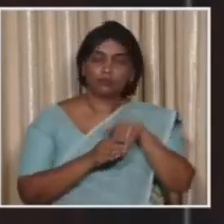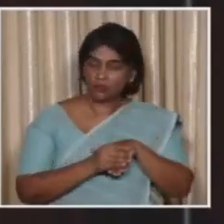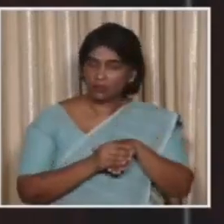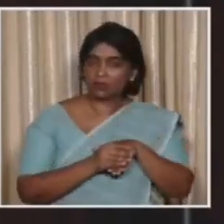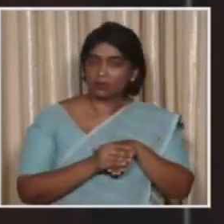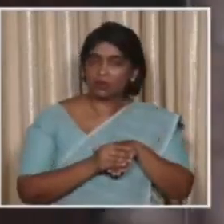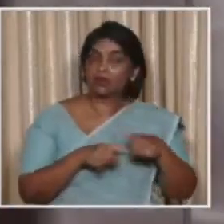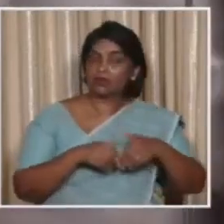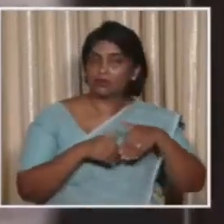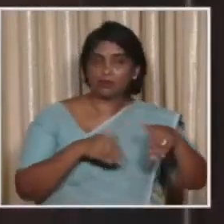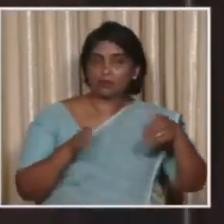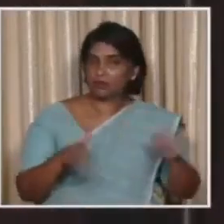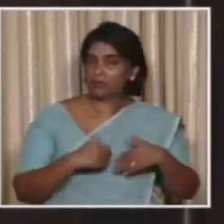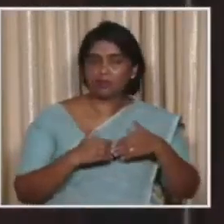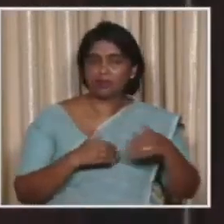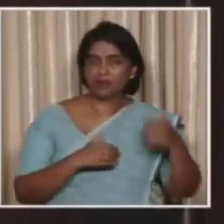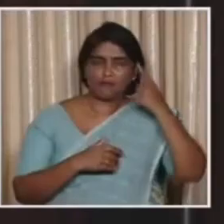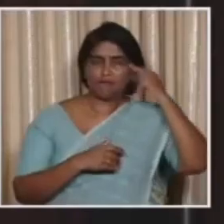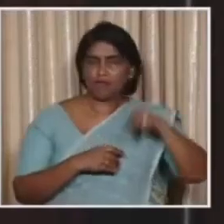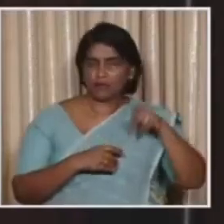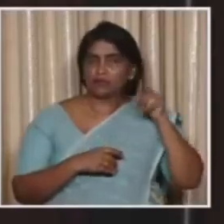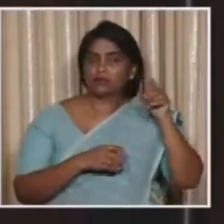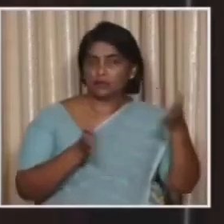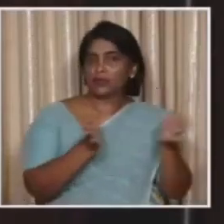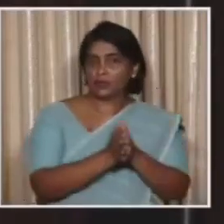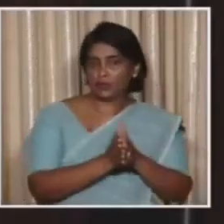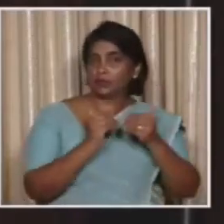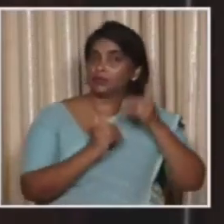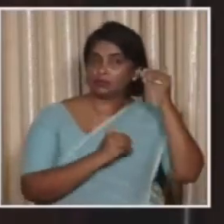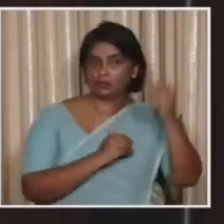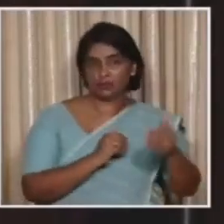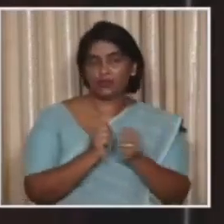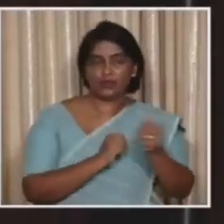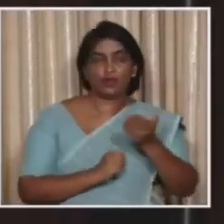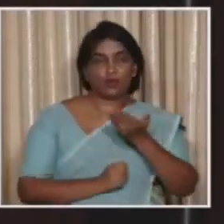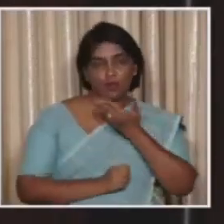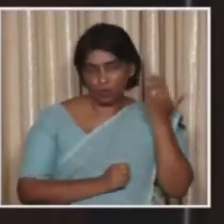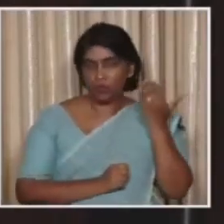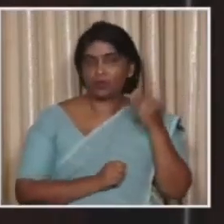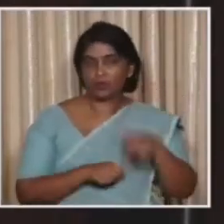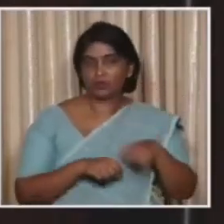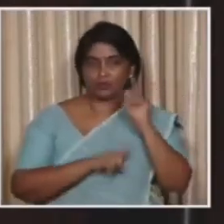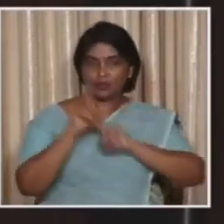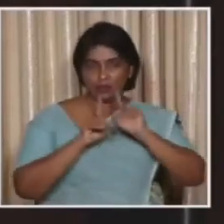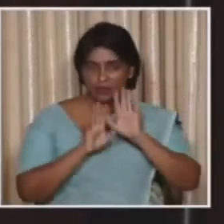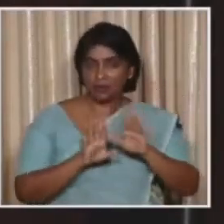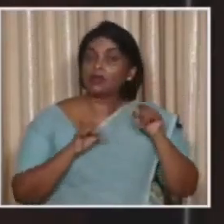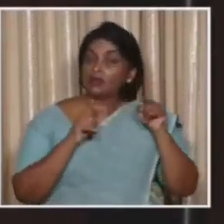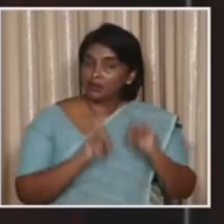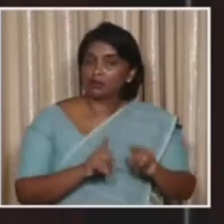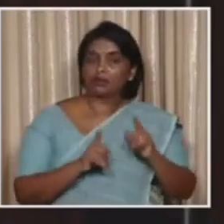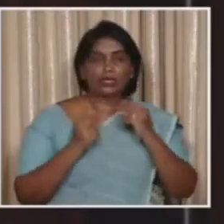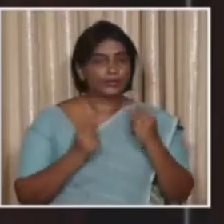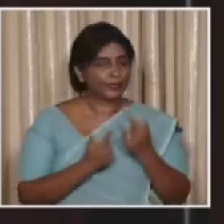තුල තවම මම විශ්වාස කරන ඔබතුමා යටතේ ඉදිරියේදී එක ක්‍රියාත්මක කරන්න වැඩපිළිවෙල මේ වෙනකොට සාකච්ඡා වෙනවා කියලා